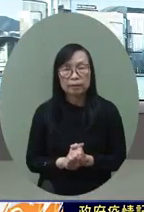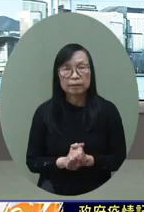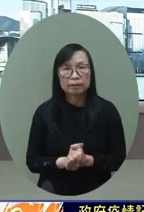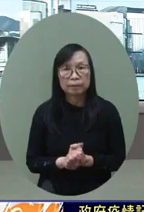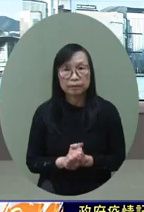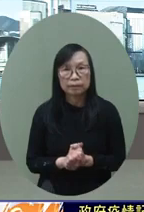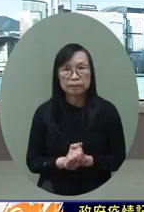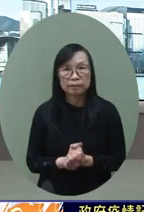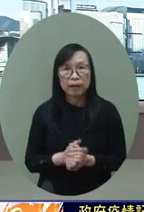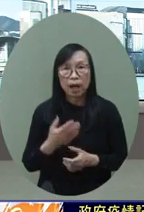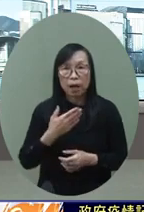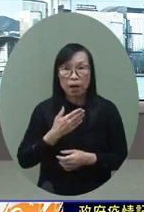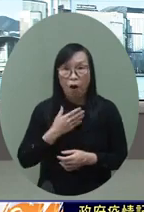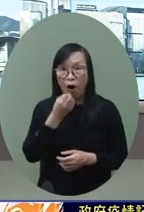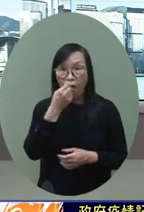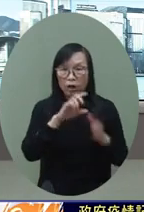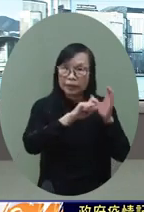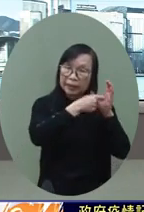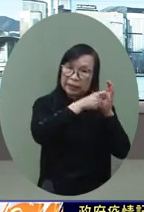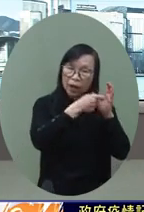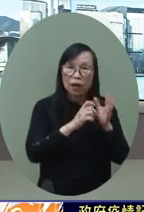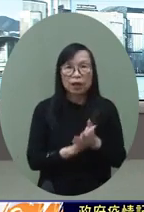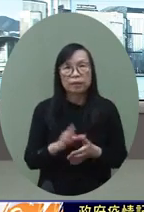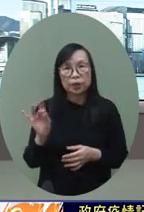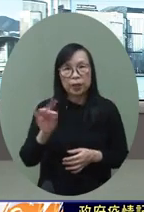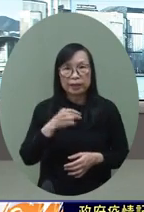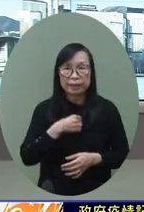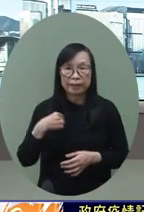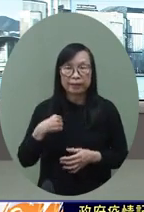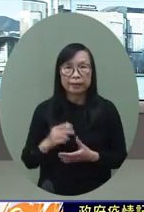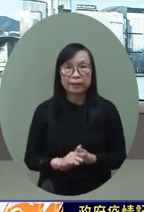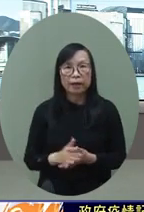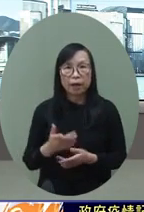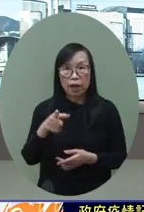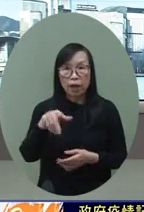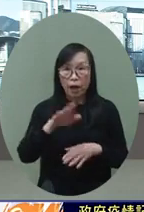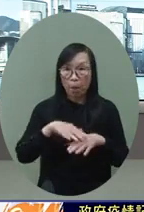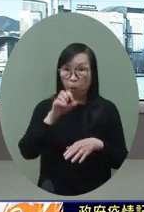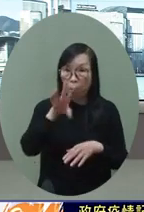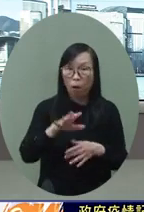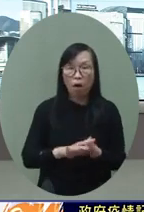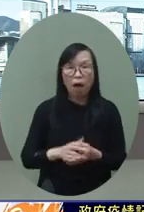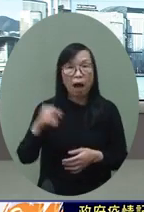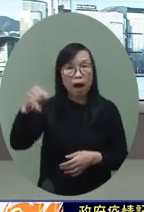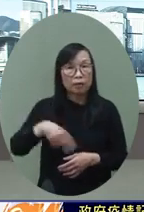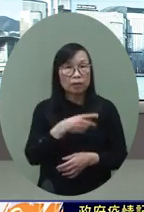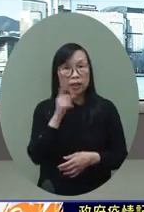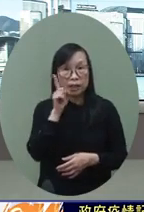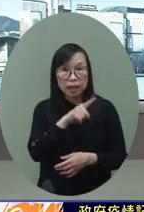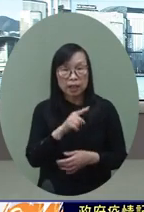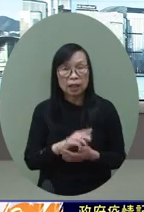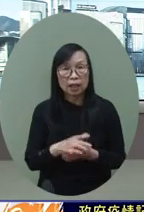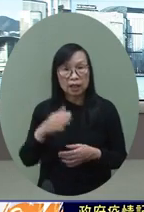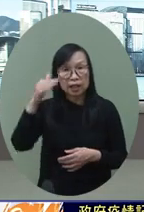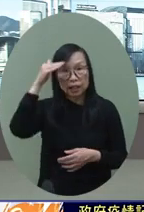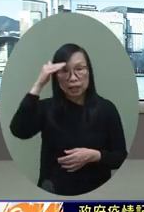RTHK English News. First question to Dr. Chuang. You have said next week there will be disciplined service officers such as police helping to trace